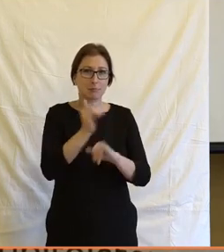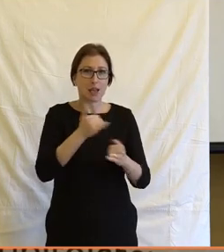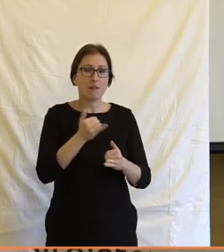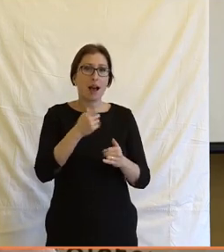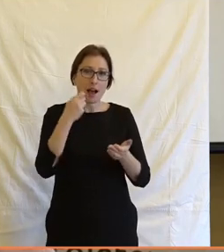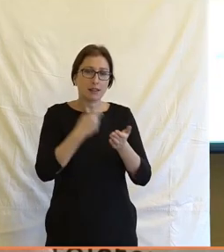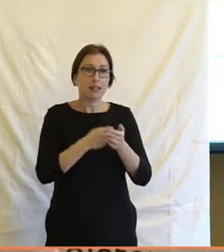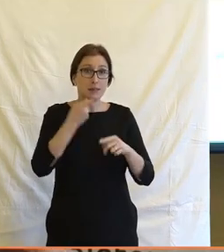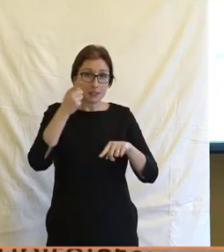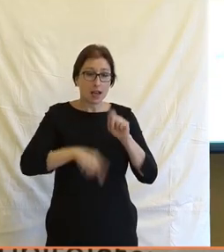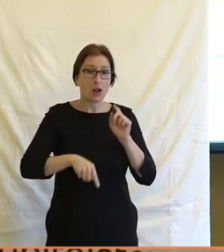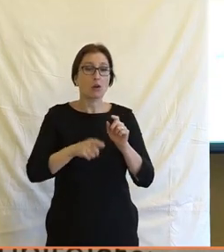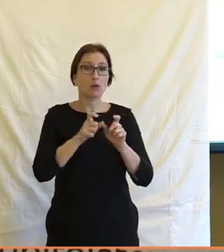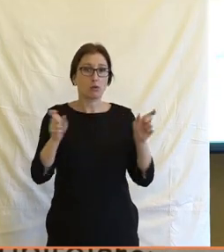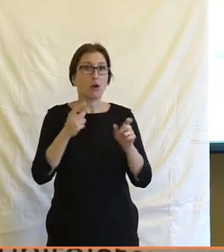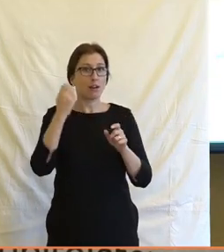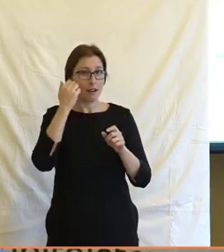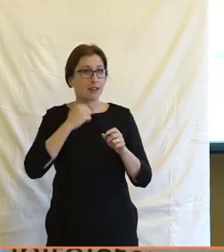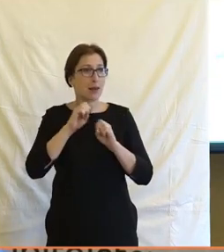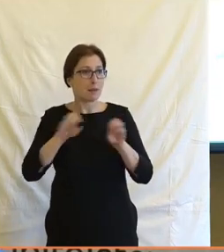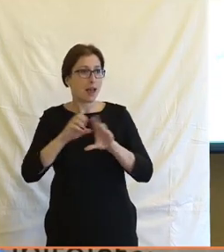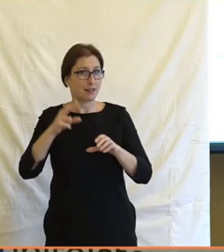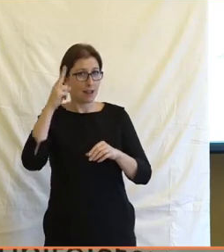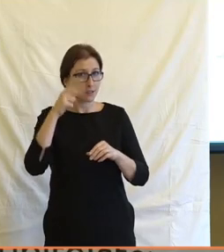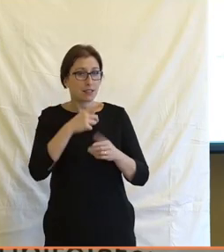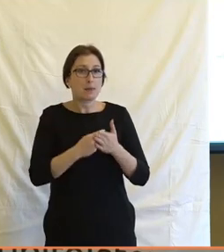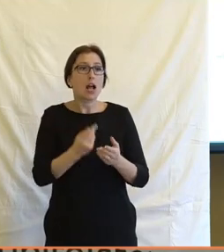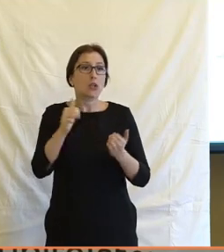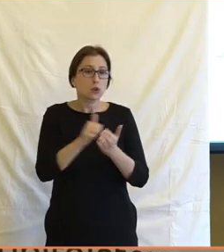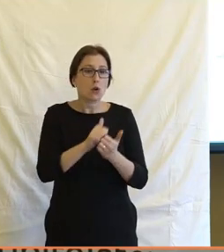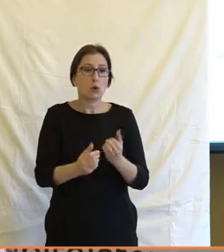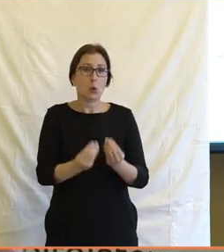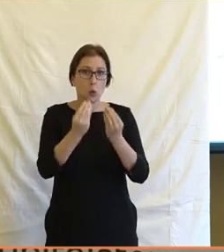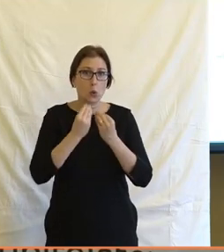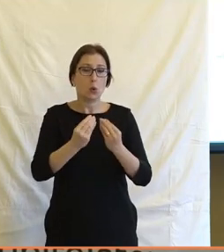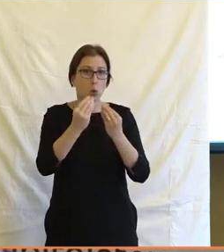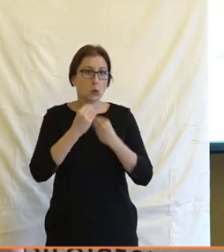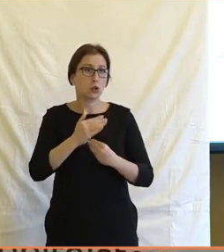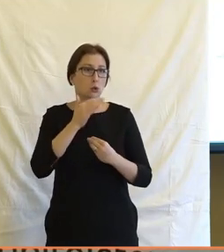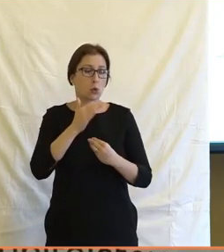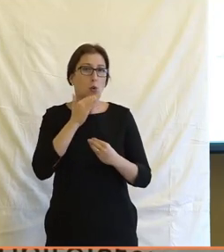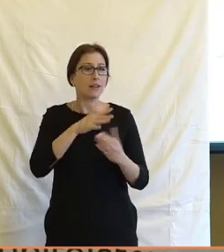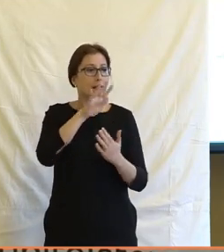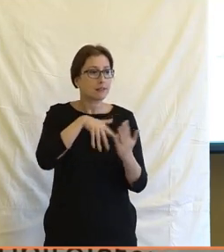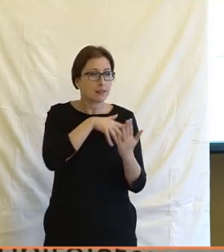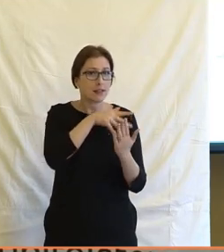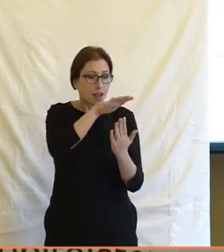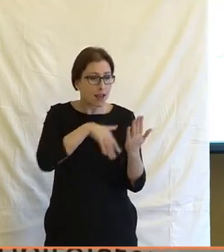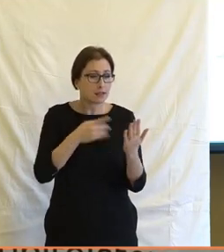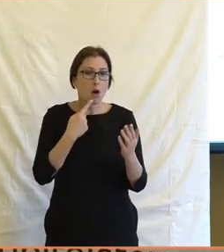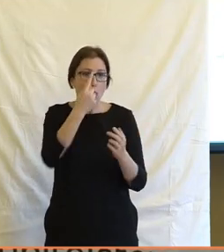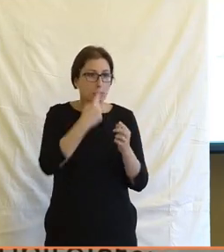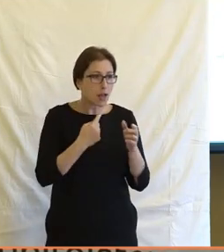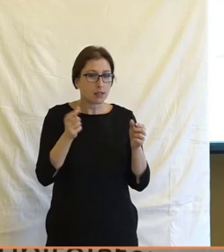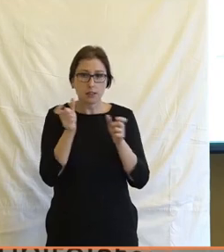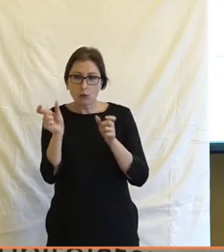řekněme, představitelem právě, protože mediálně je znám. To znamená, učí se vlastně znovu mluvit, texty, přiřazovat